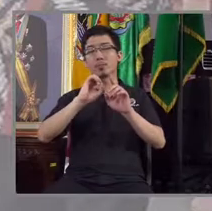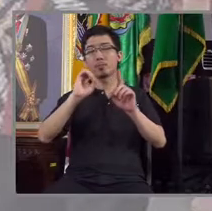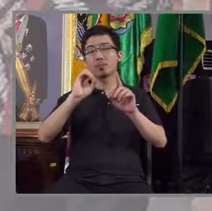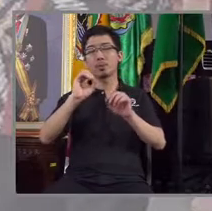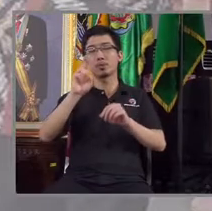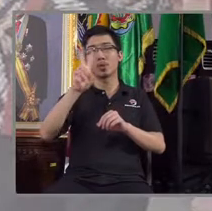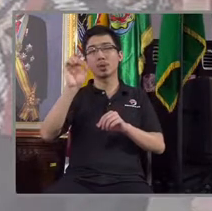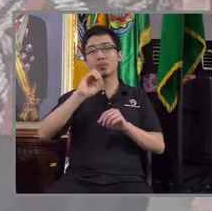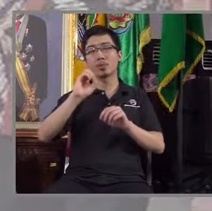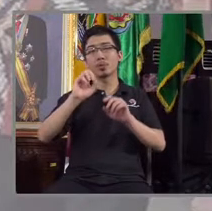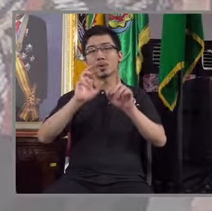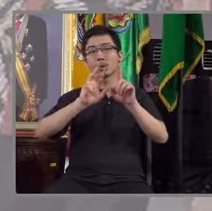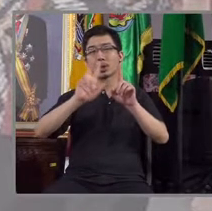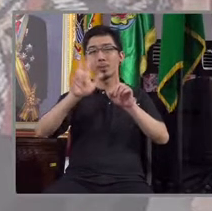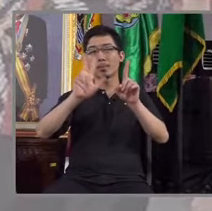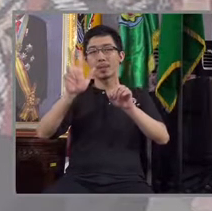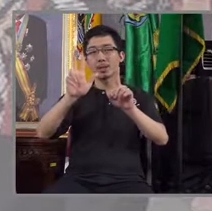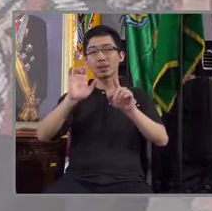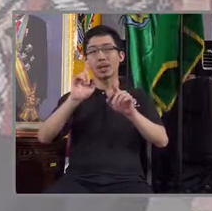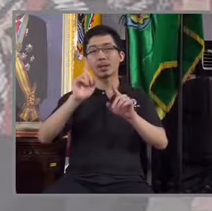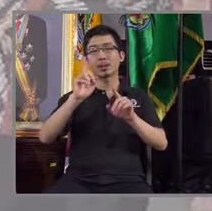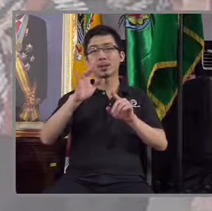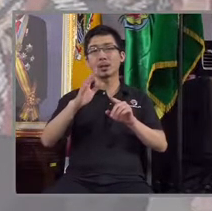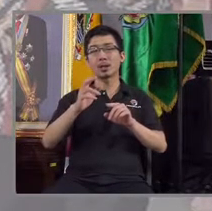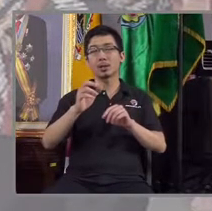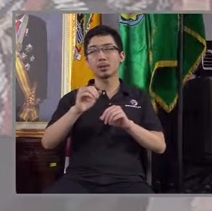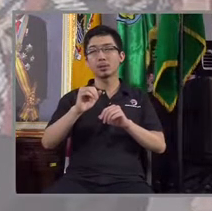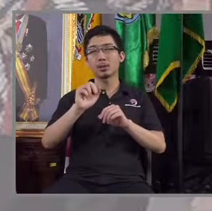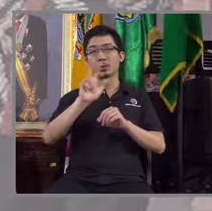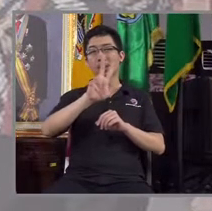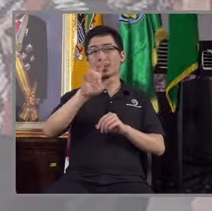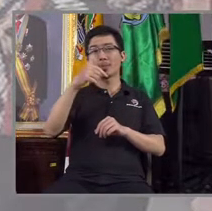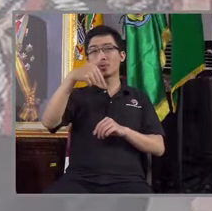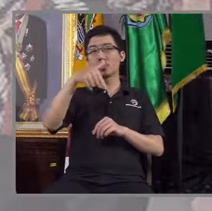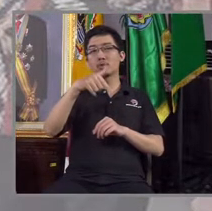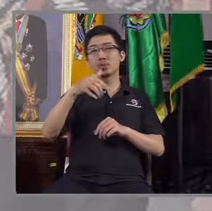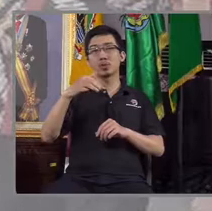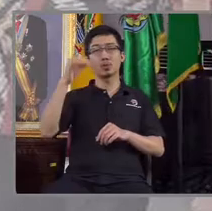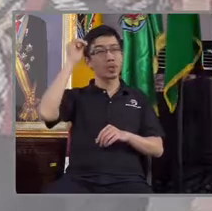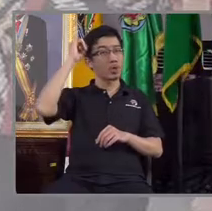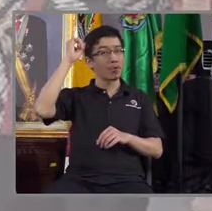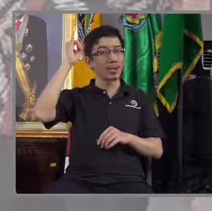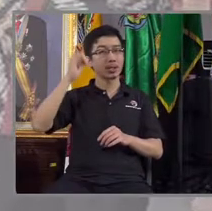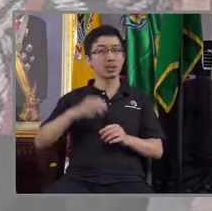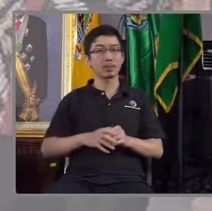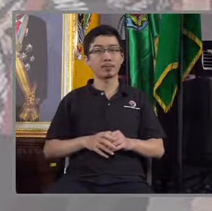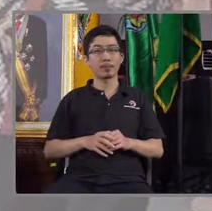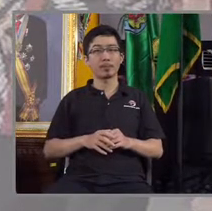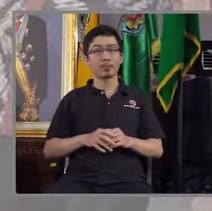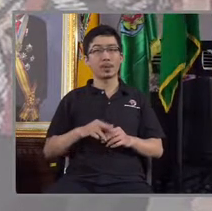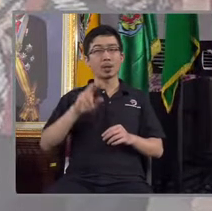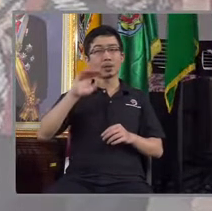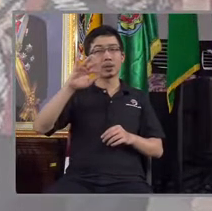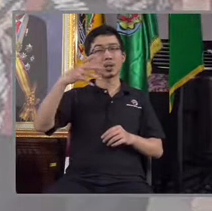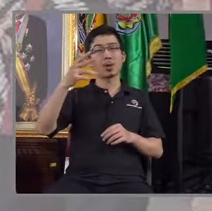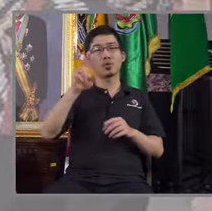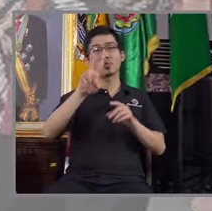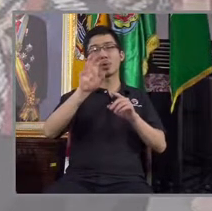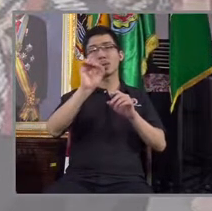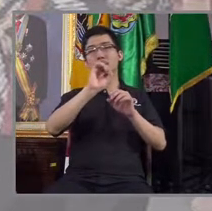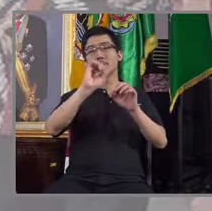pengembangan inovasi ada 87 inovasi. Dan di tahun 2019,